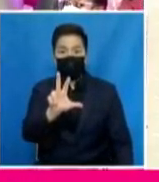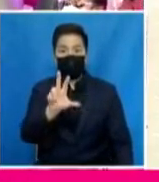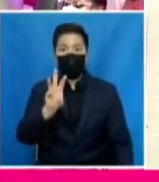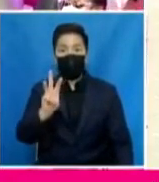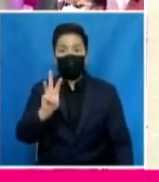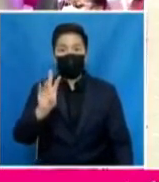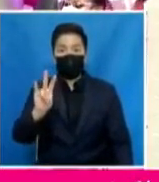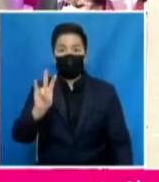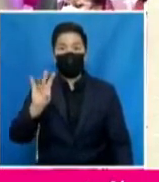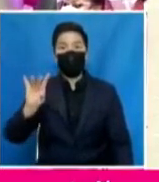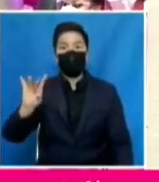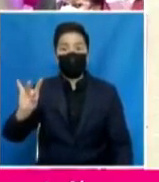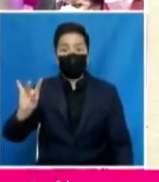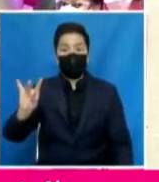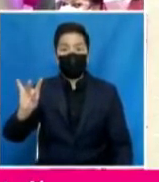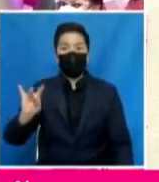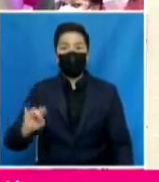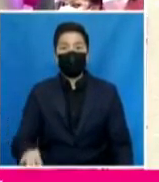4953678